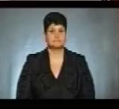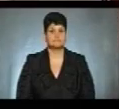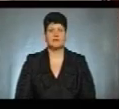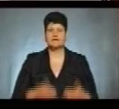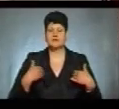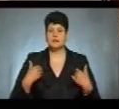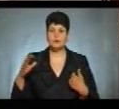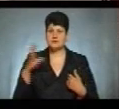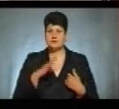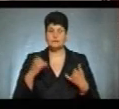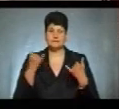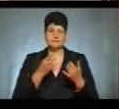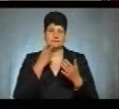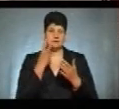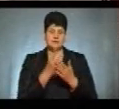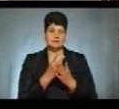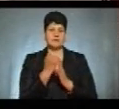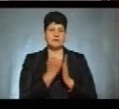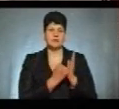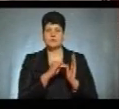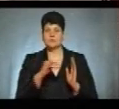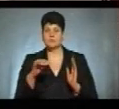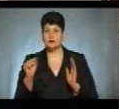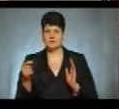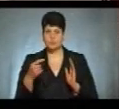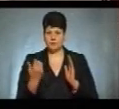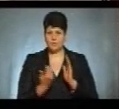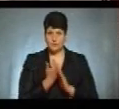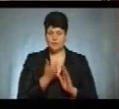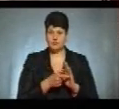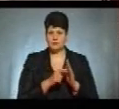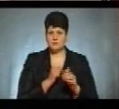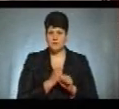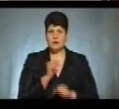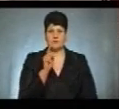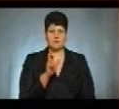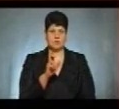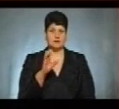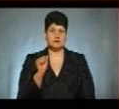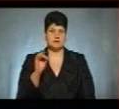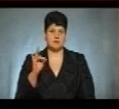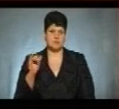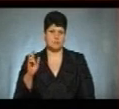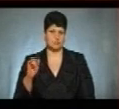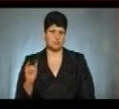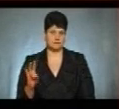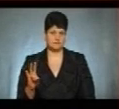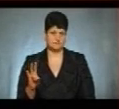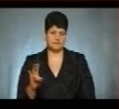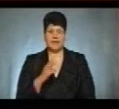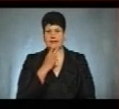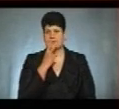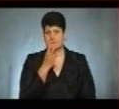Вітаю усіх, хто до нас приєднався. В ефірі телеканалу ЮА «Тернопіль новини» у студії Богдана Сарабун. Дивіться